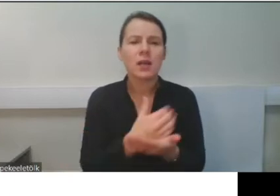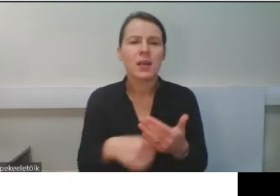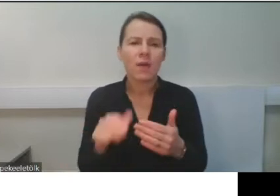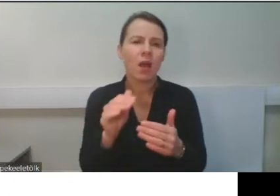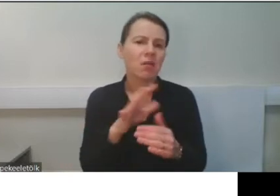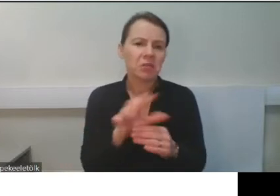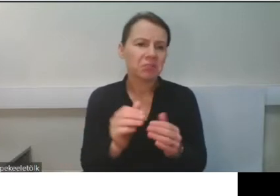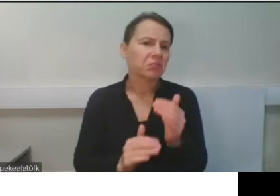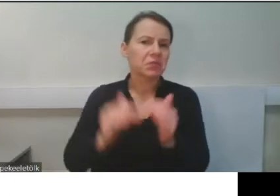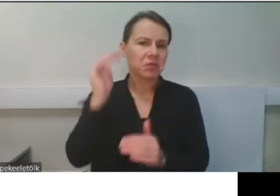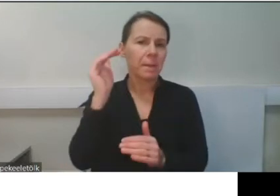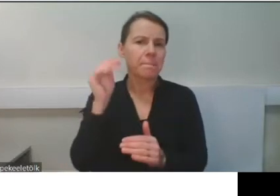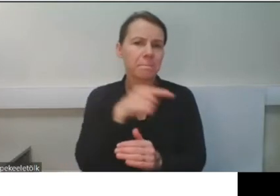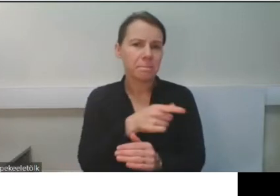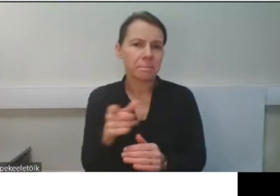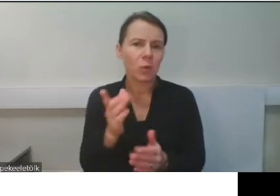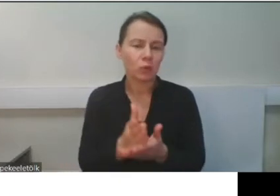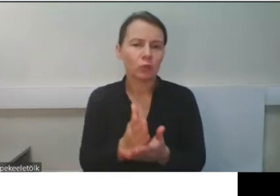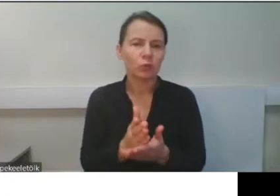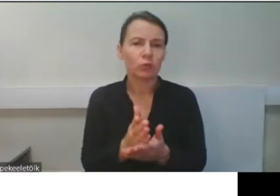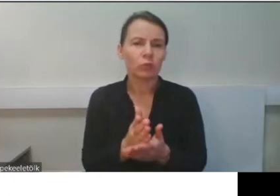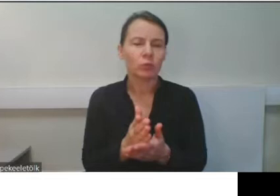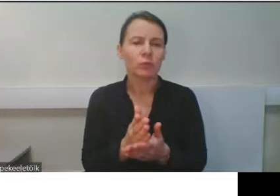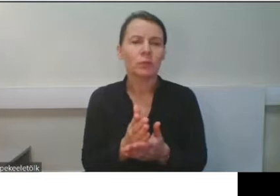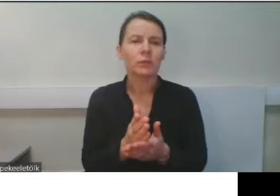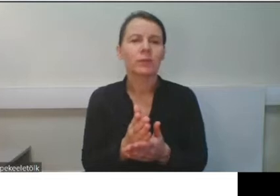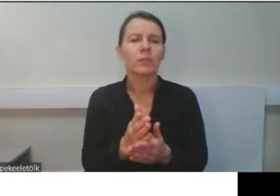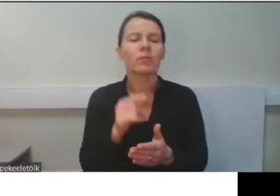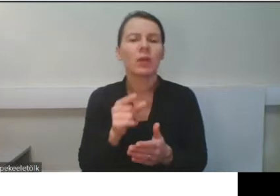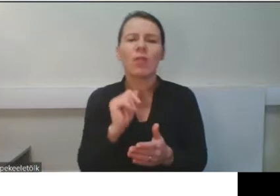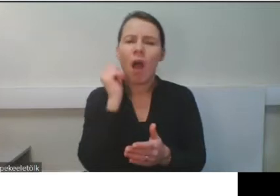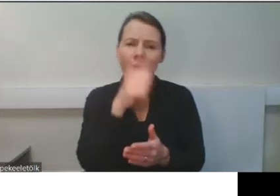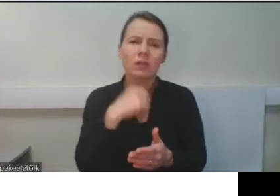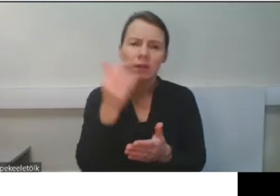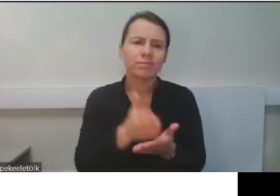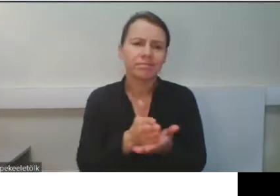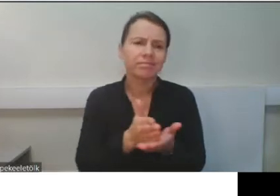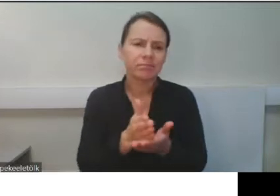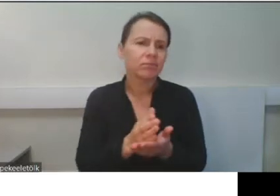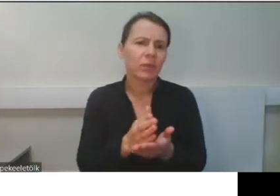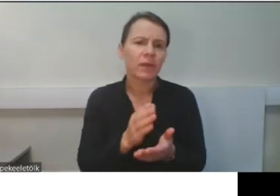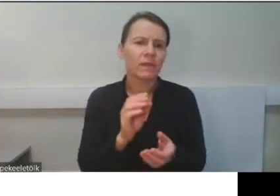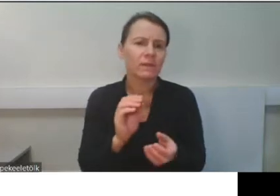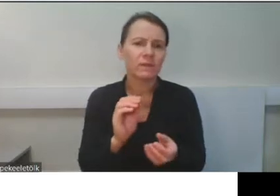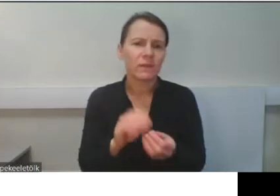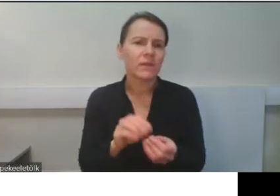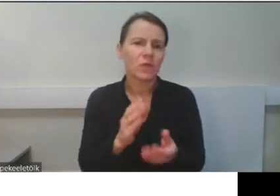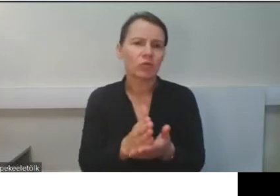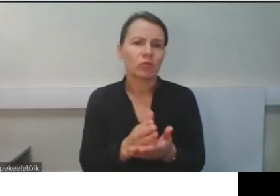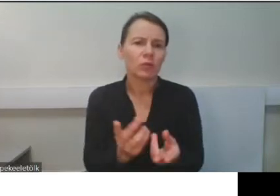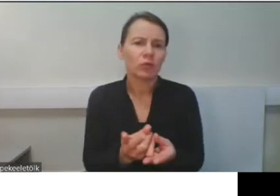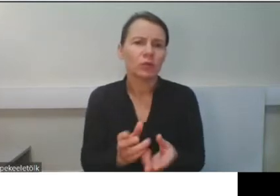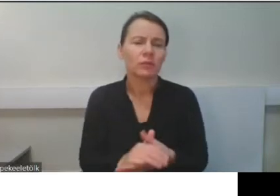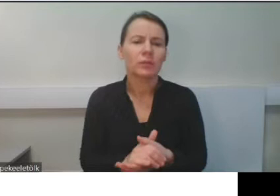võib edasi panna . aga mina tõin siia joonisele välja nüüd tööhõive määra , mis on üks